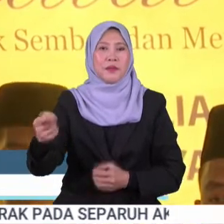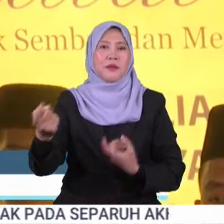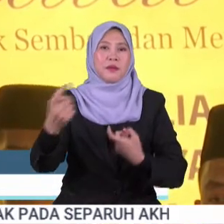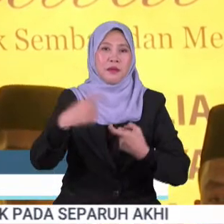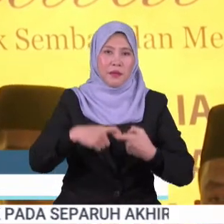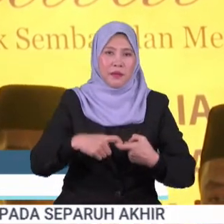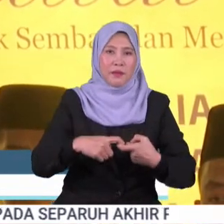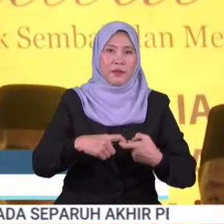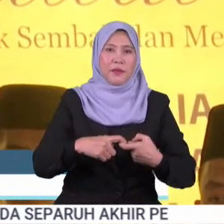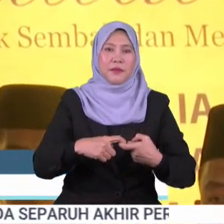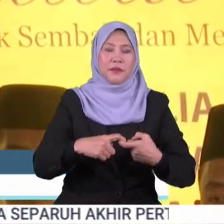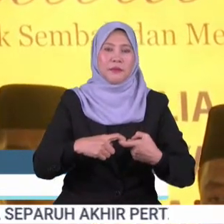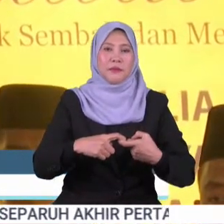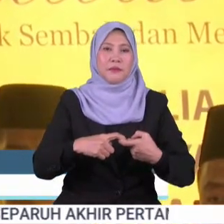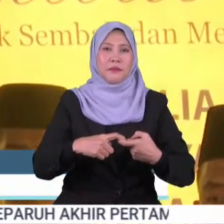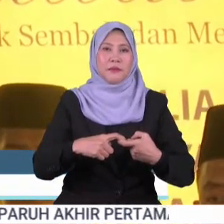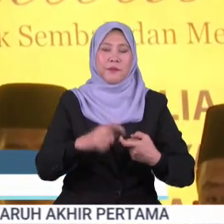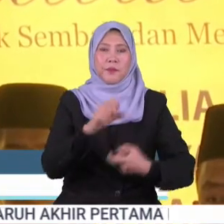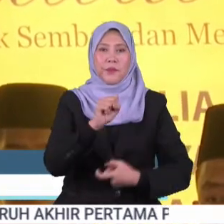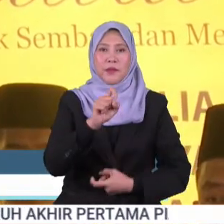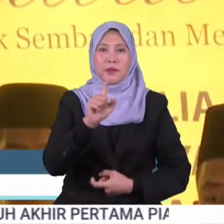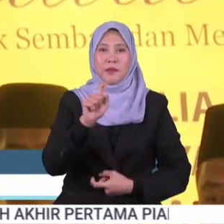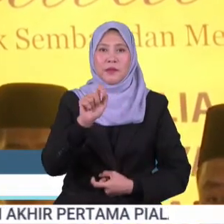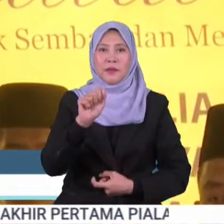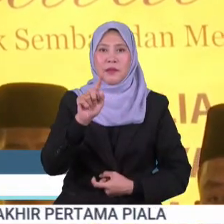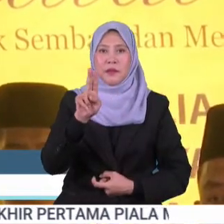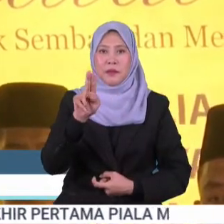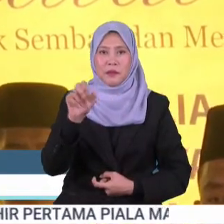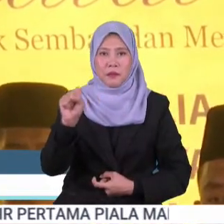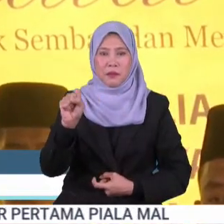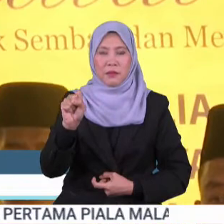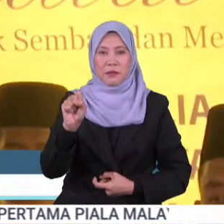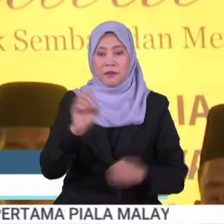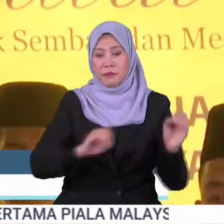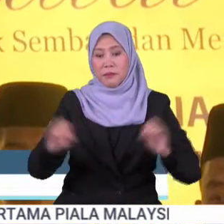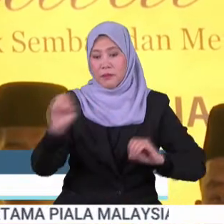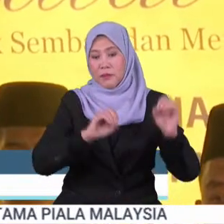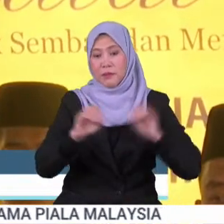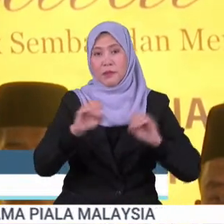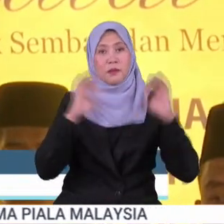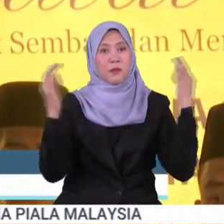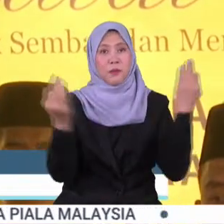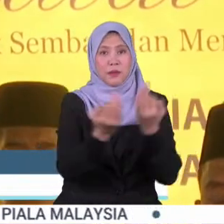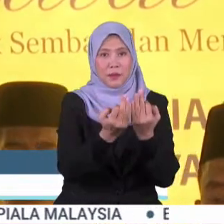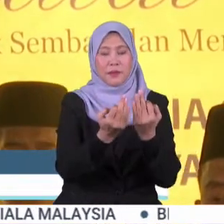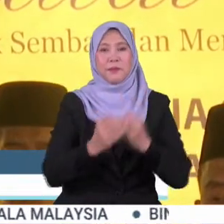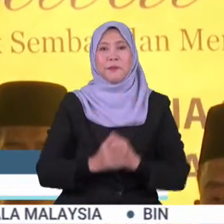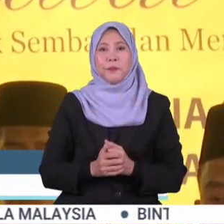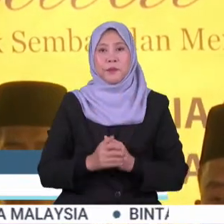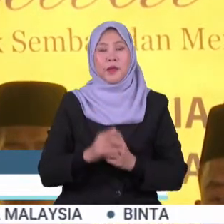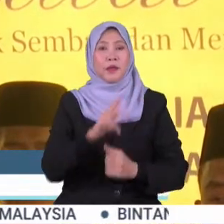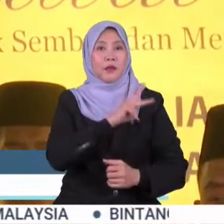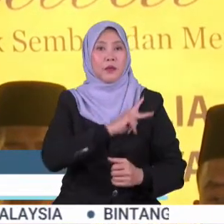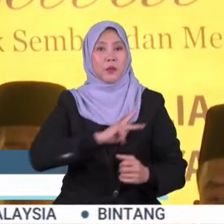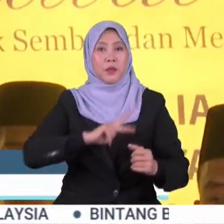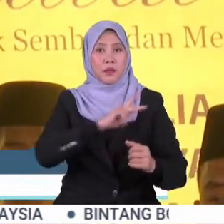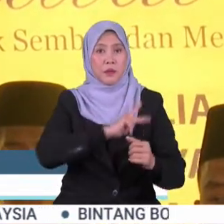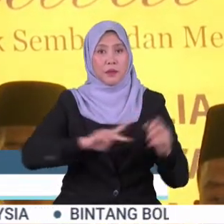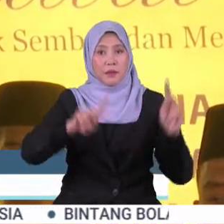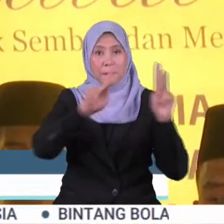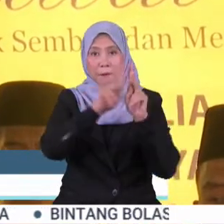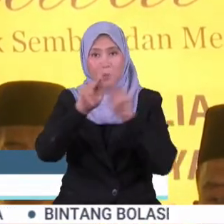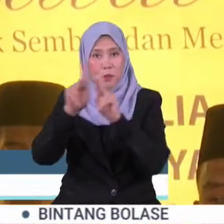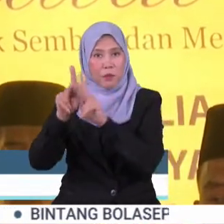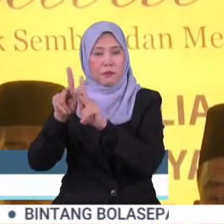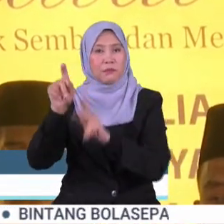tentang status kepada mereka yang tidak ada waris. dan penghulu-penghulu terketua